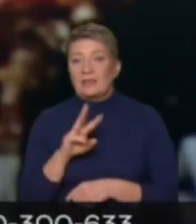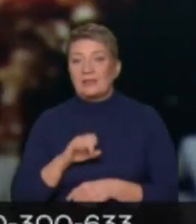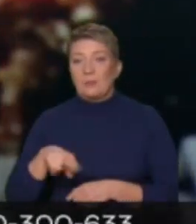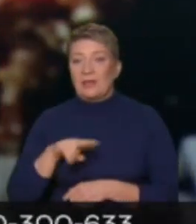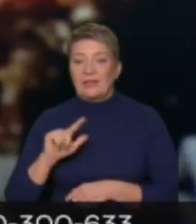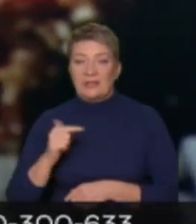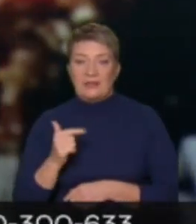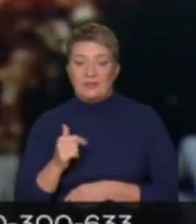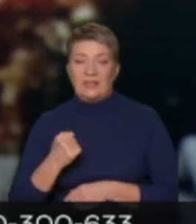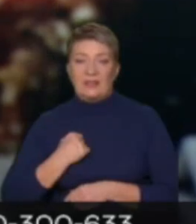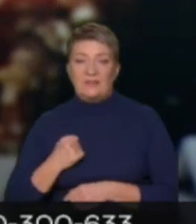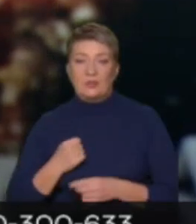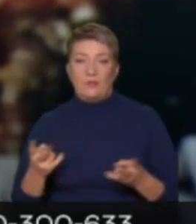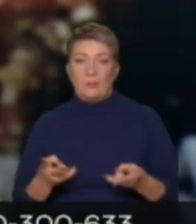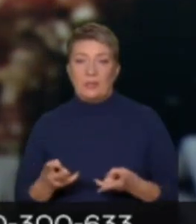гривень на військові потреби.